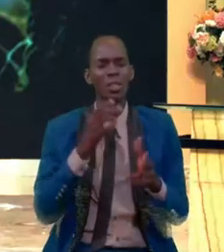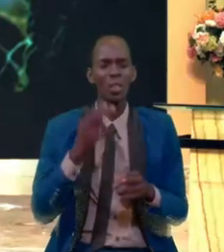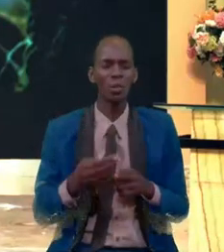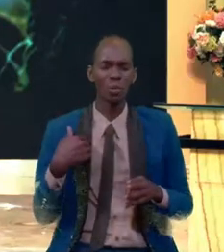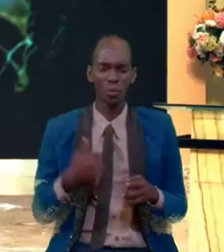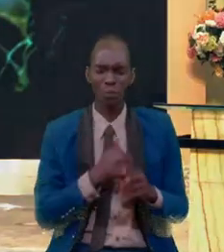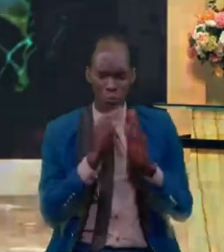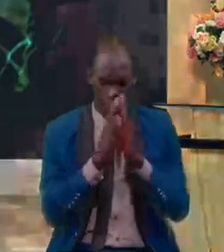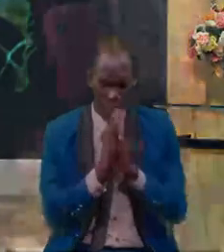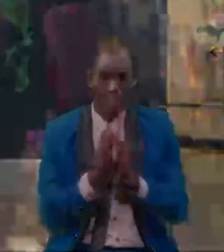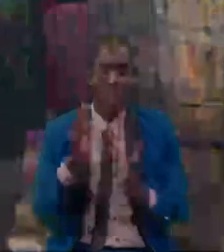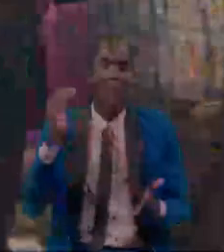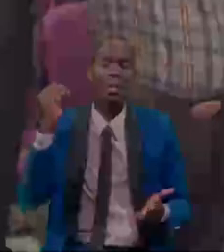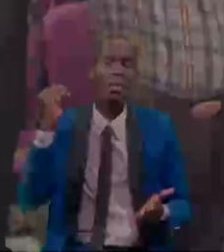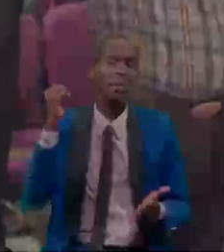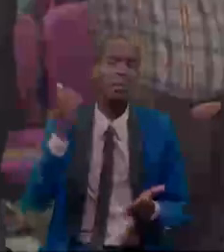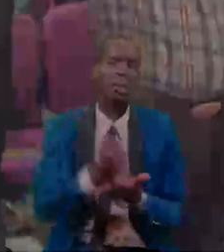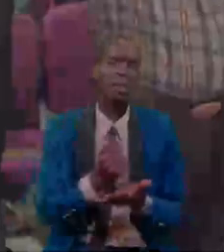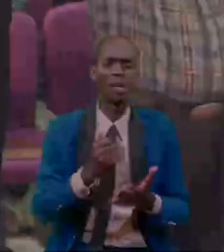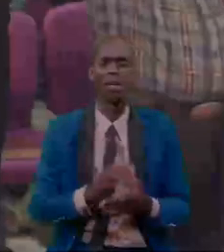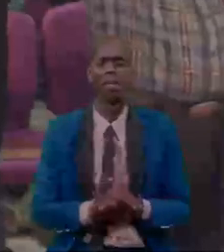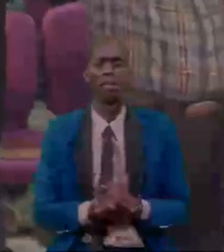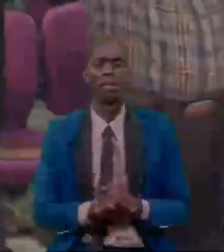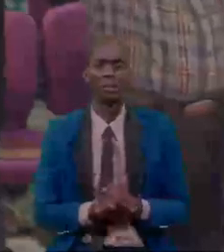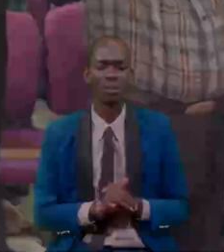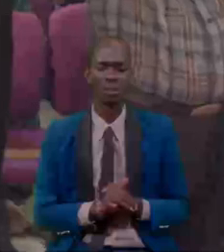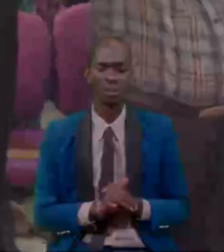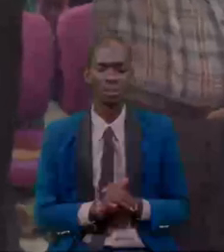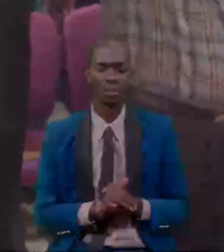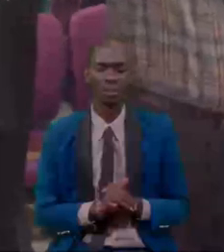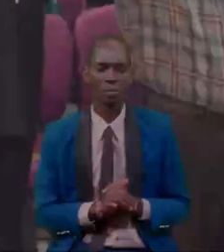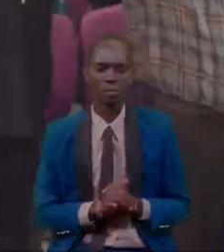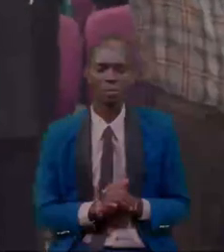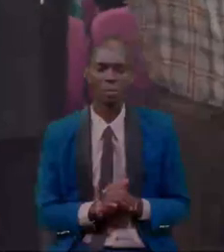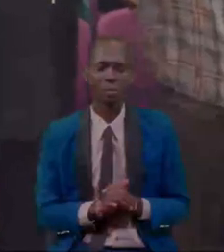au nom de Jésus, nous prions.